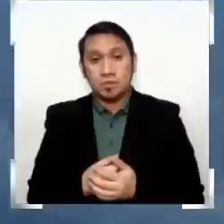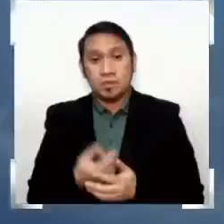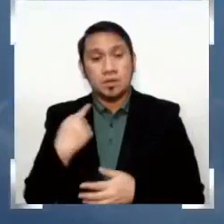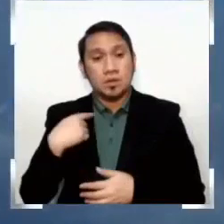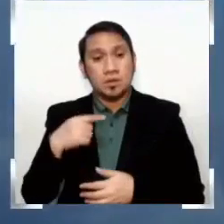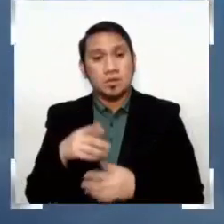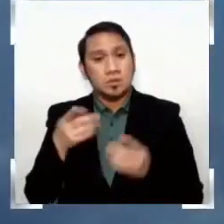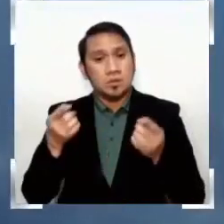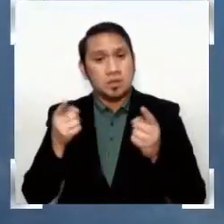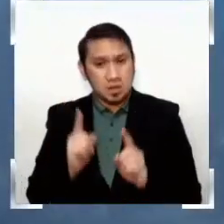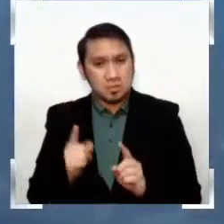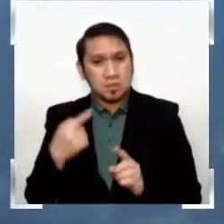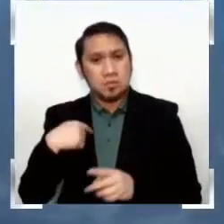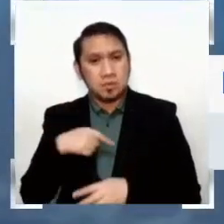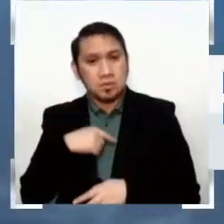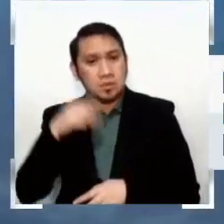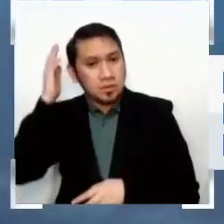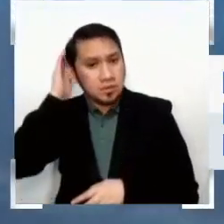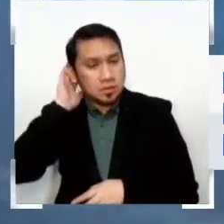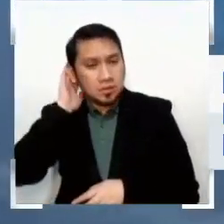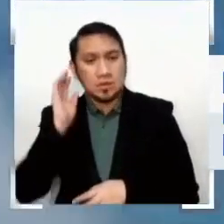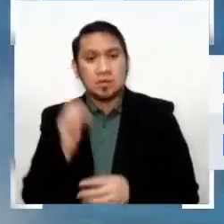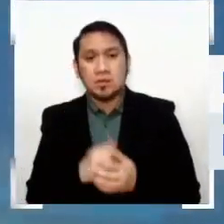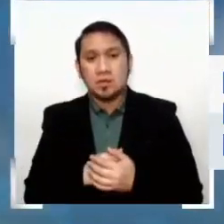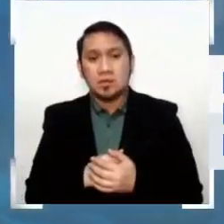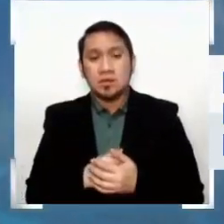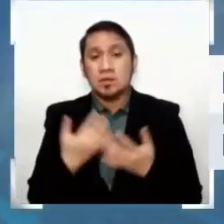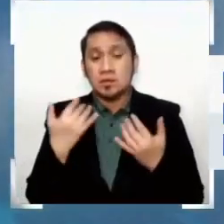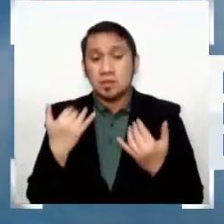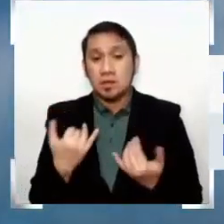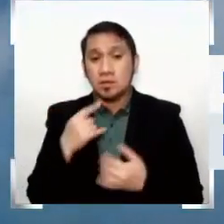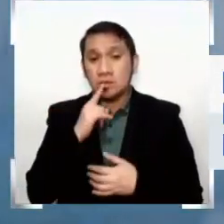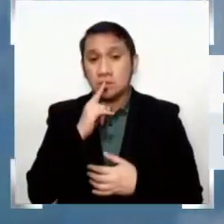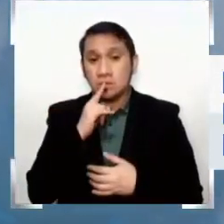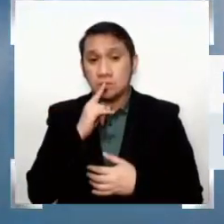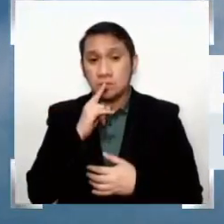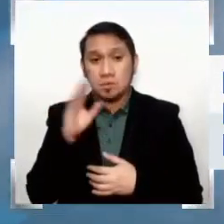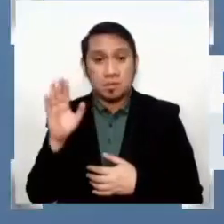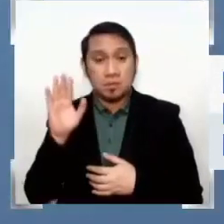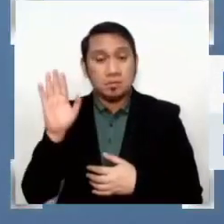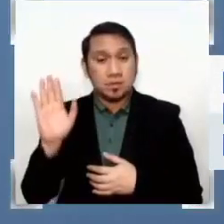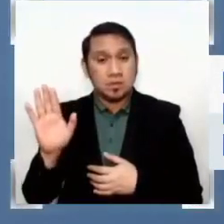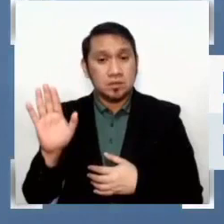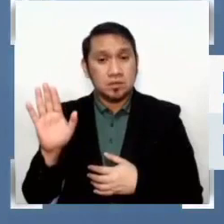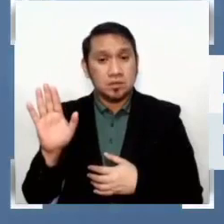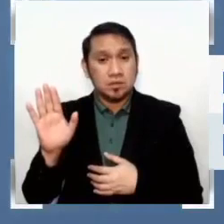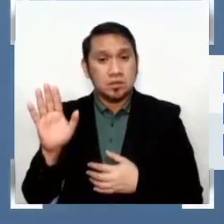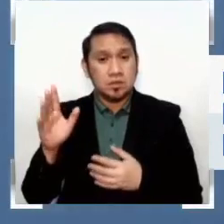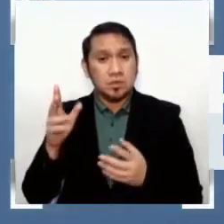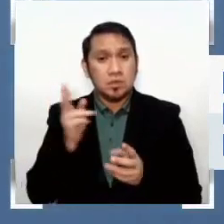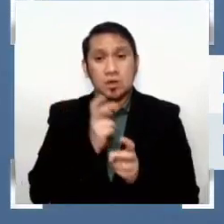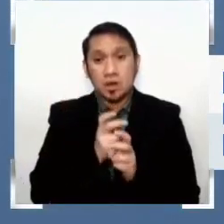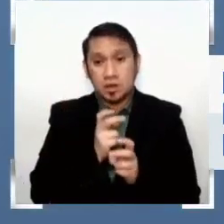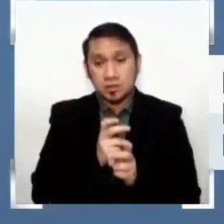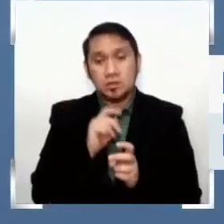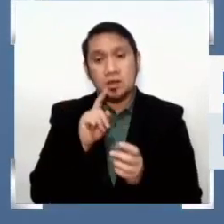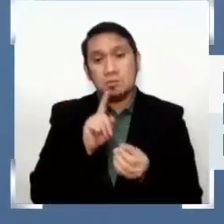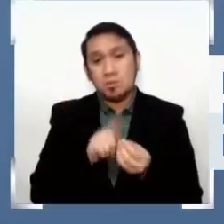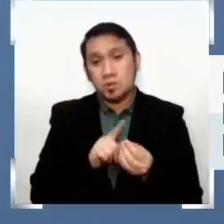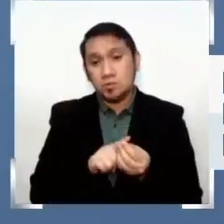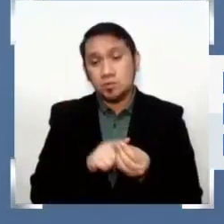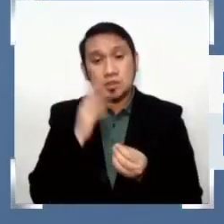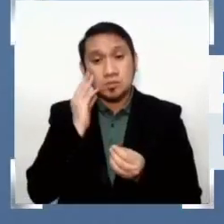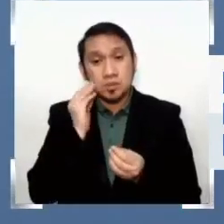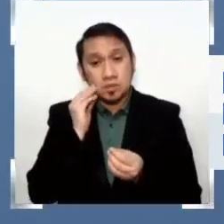China. Hindi raw kasi maibsan ng pangakong kompromiso ng China ang hirap na nakapalaot muli ang mga mangingisda mula Bataan